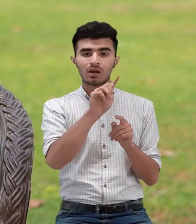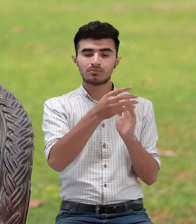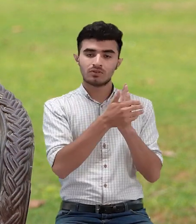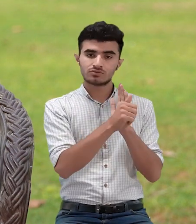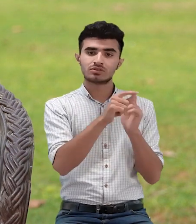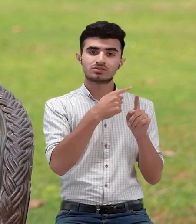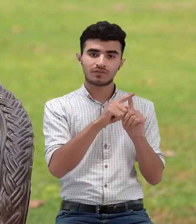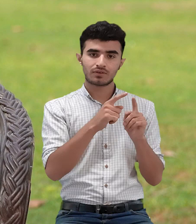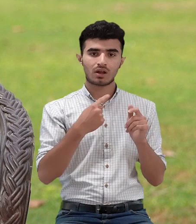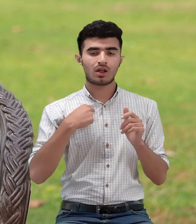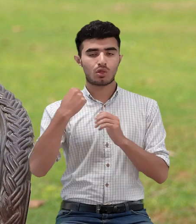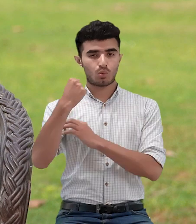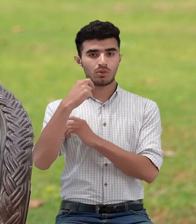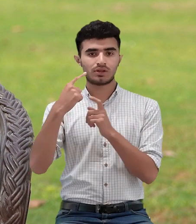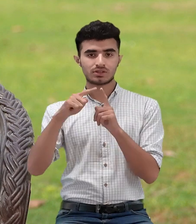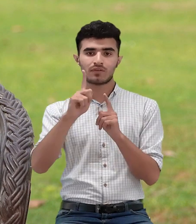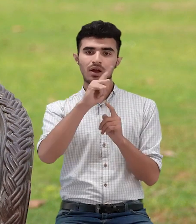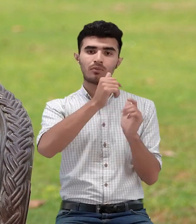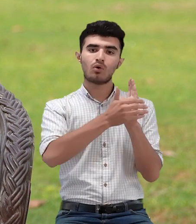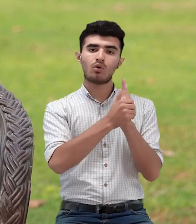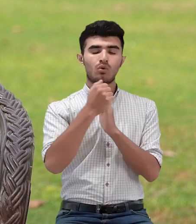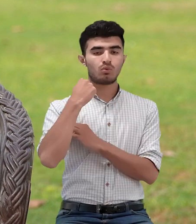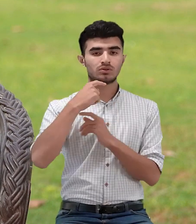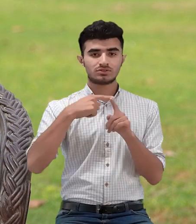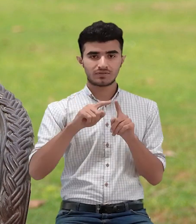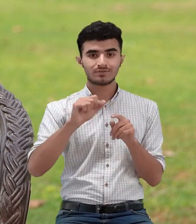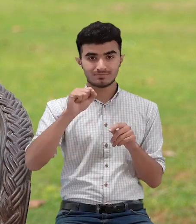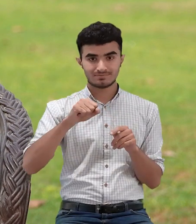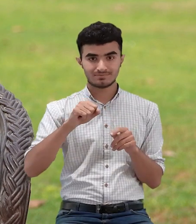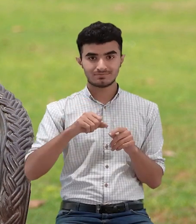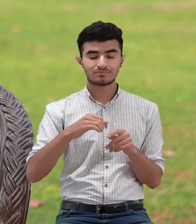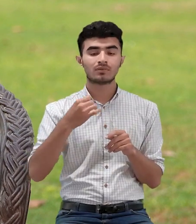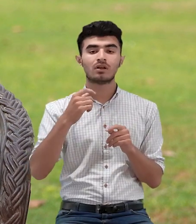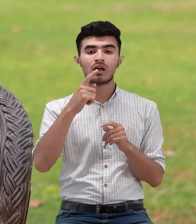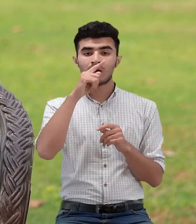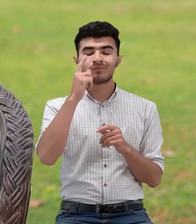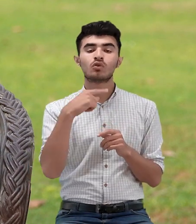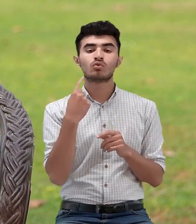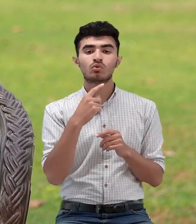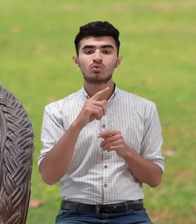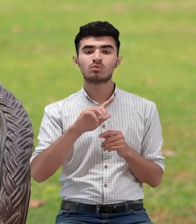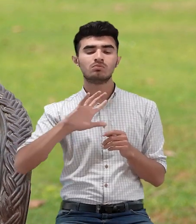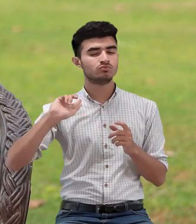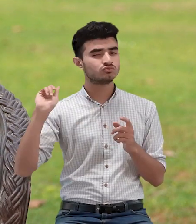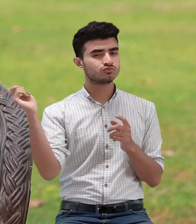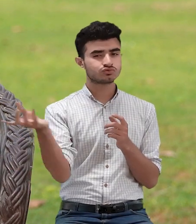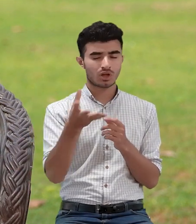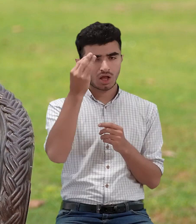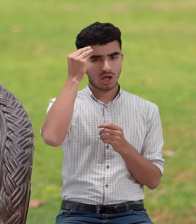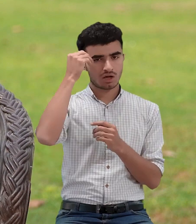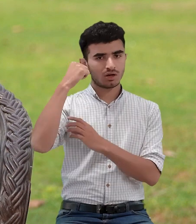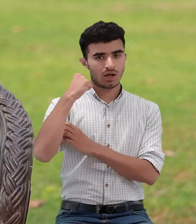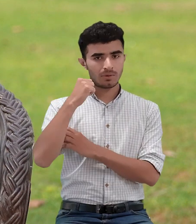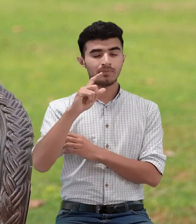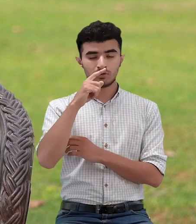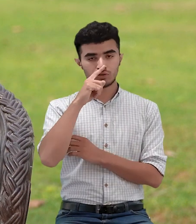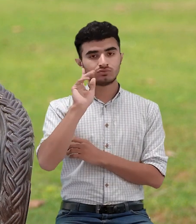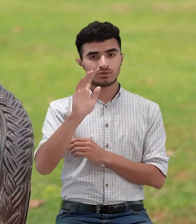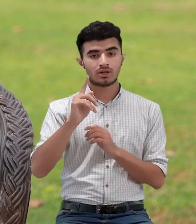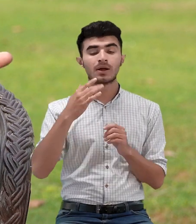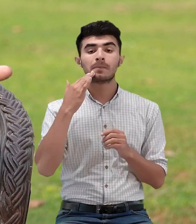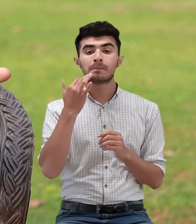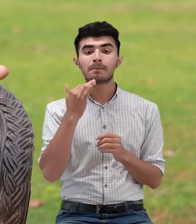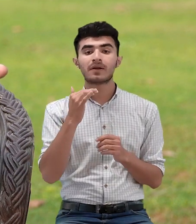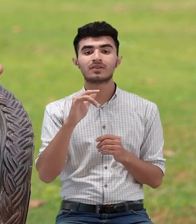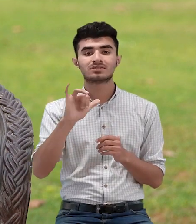سب کو ایک صلاحیت دے دی جائے۔ تو ایروگینس اس آدمی کو کرنی چاہیے جو واقعی ساری صلاحیتیں رکھتا ہو، پھر تو ٹھیک ہے،